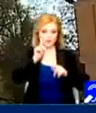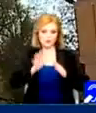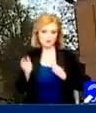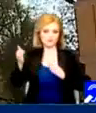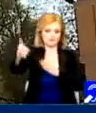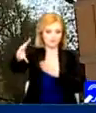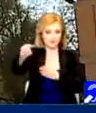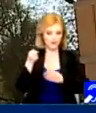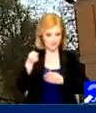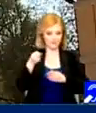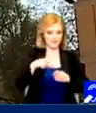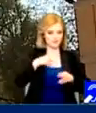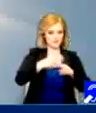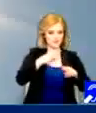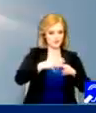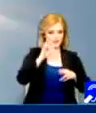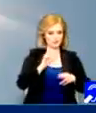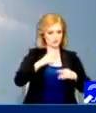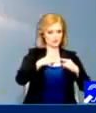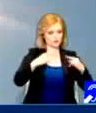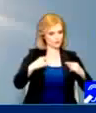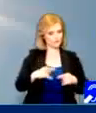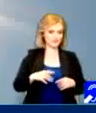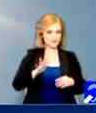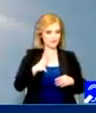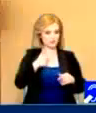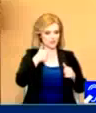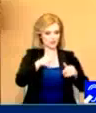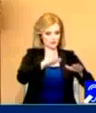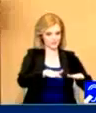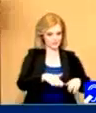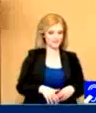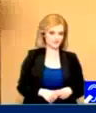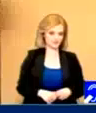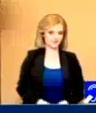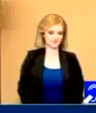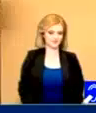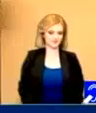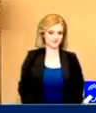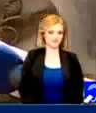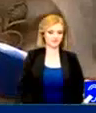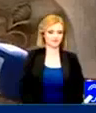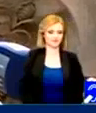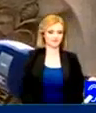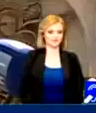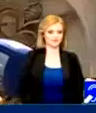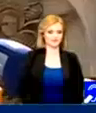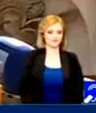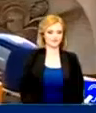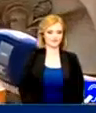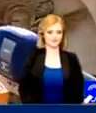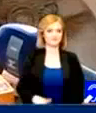După incendiul din noaptea de Paște, la Biserica Sfântul Dumitru din Chișinău au fost luate mai multe măsuri de siguranță. La noi a